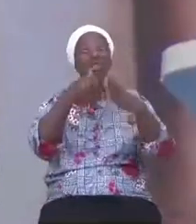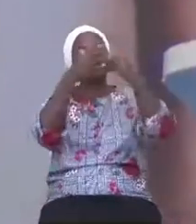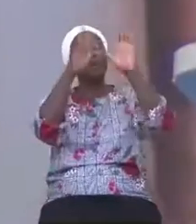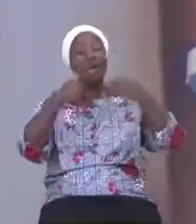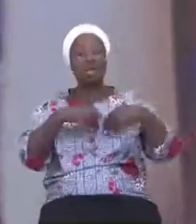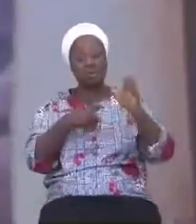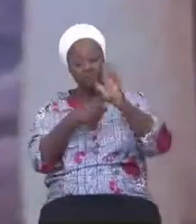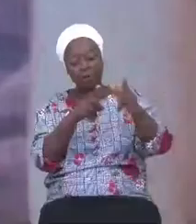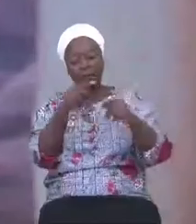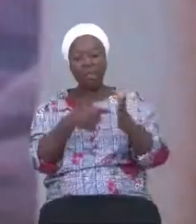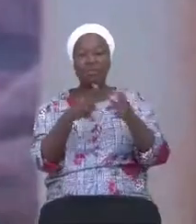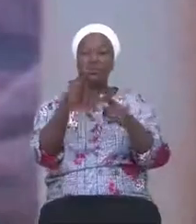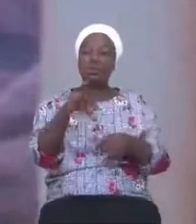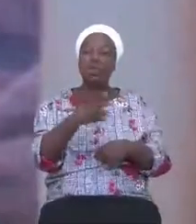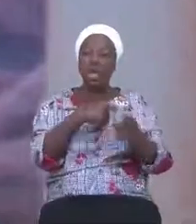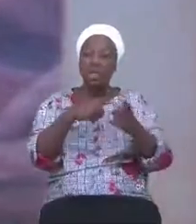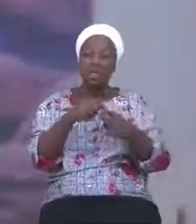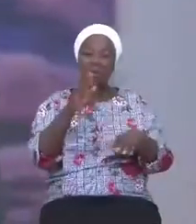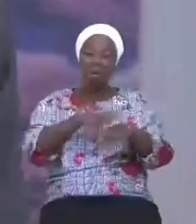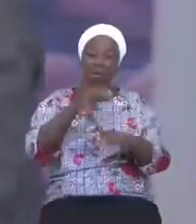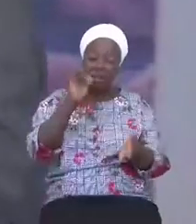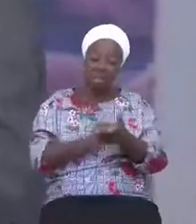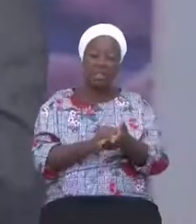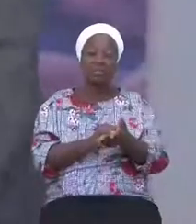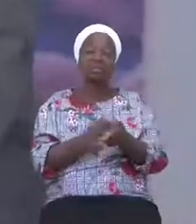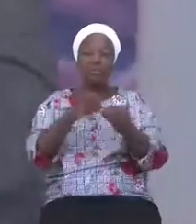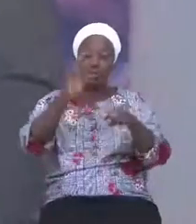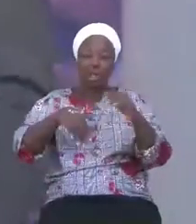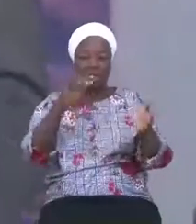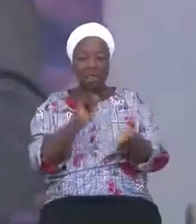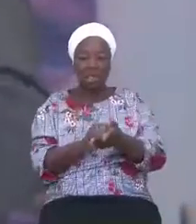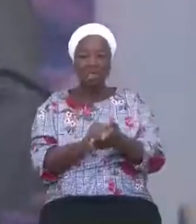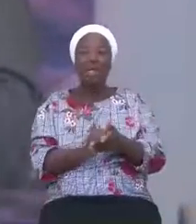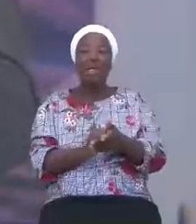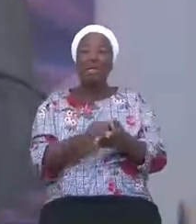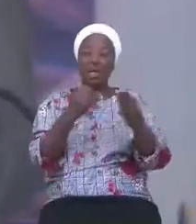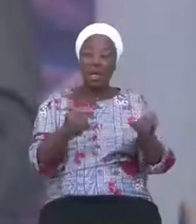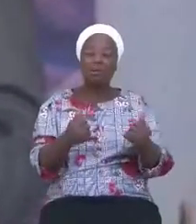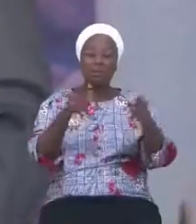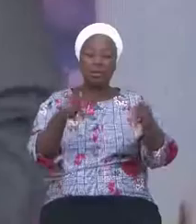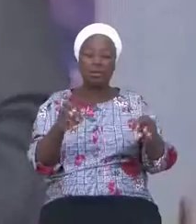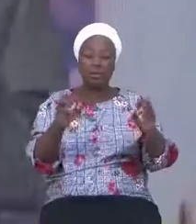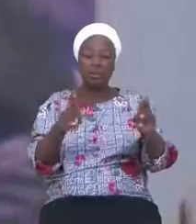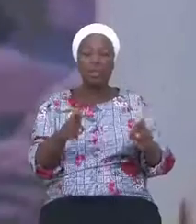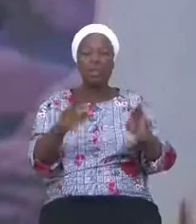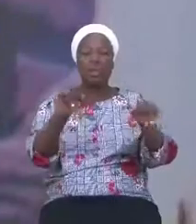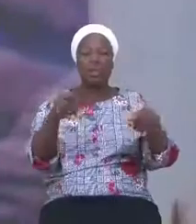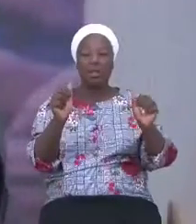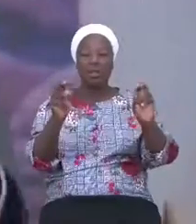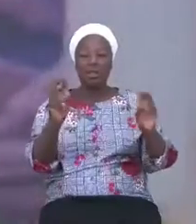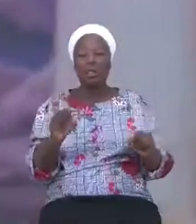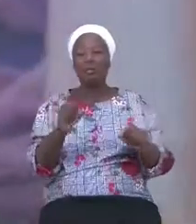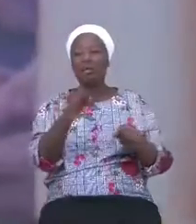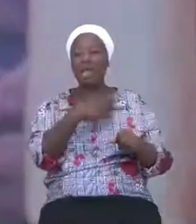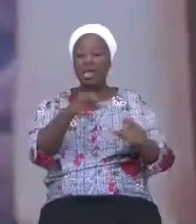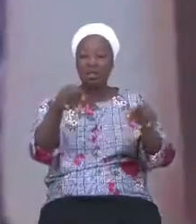révélé. Et maintenant, au-dessus de cela, pas au-dessus de cela, maintenant Pierre, Jacques et Jean, ils ont